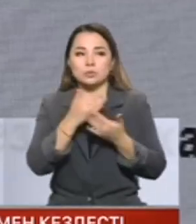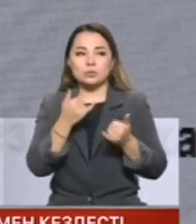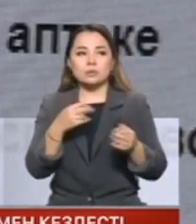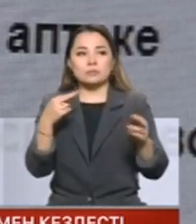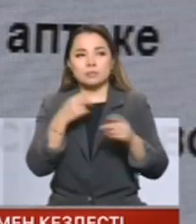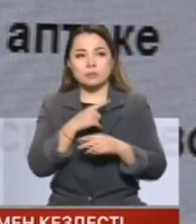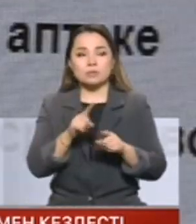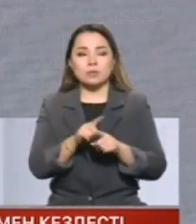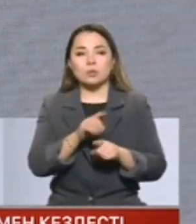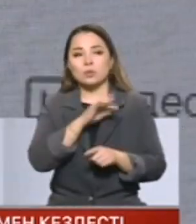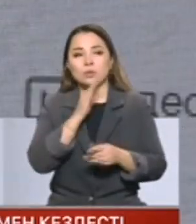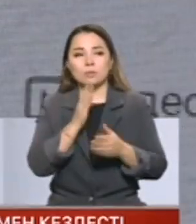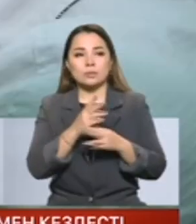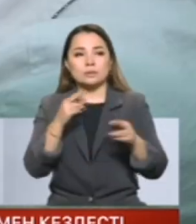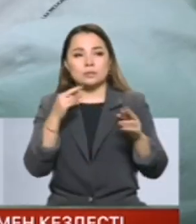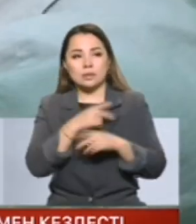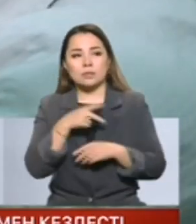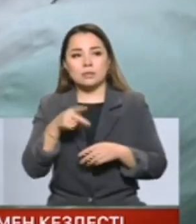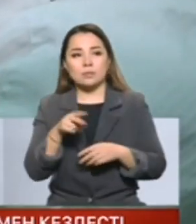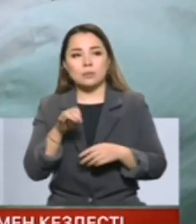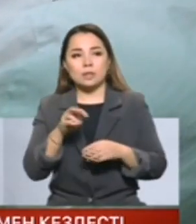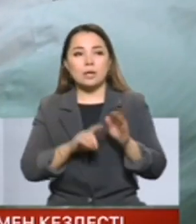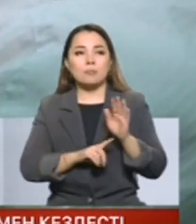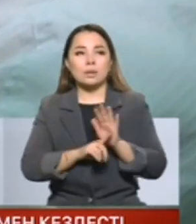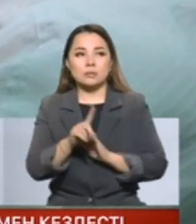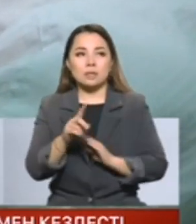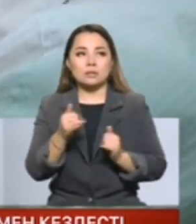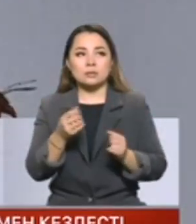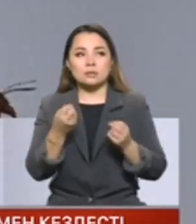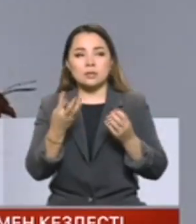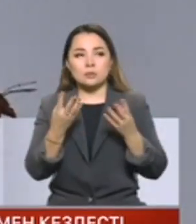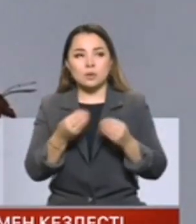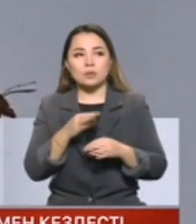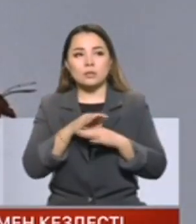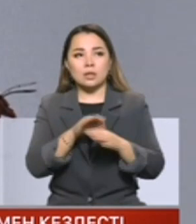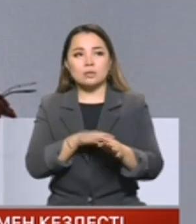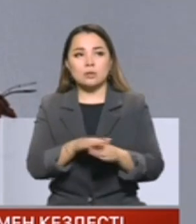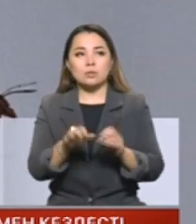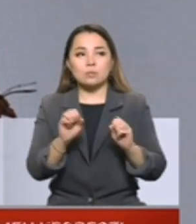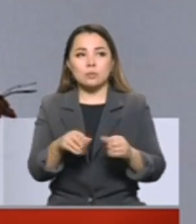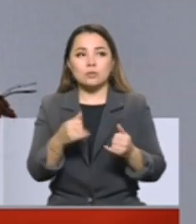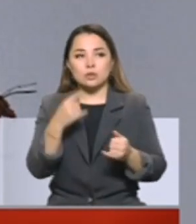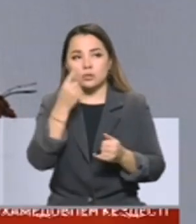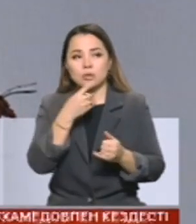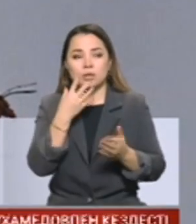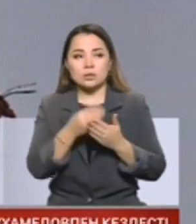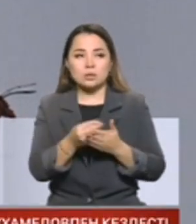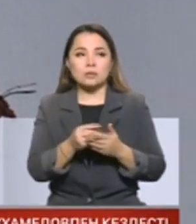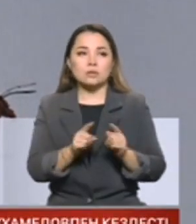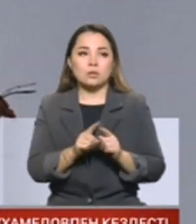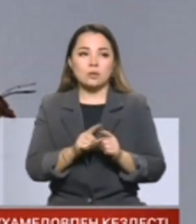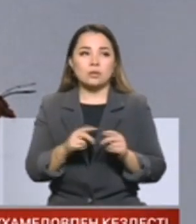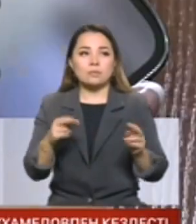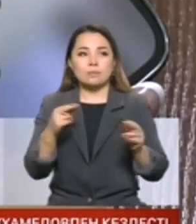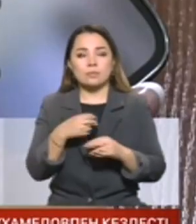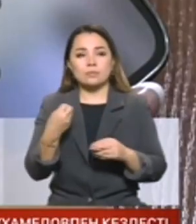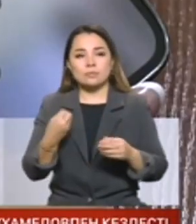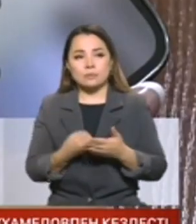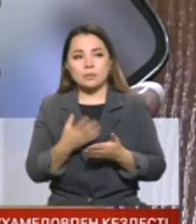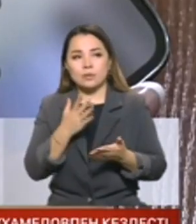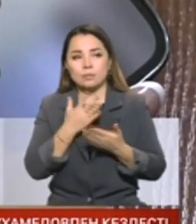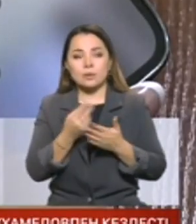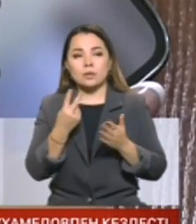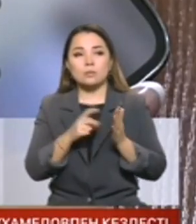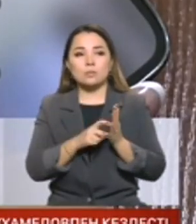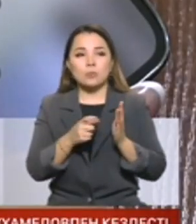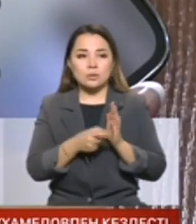о интернетте де толып тұр. Бағасы 2000 теңгеден басталады. Санаулы күнде жеткізіп береді. Ал жеке кәсіпкерлердің олауы одан әлде қайда қымбат. Екі